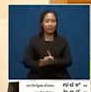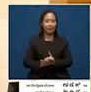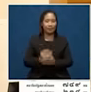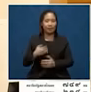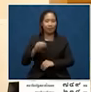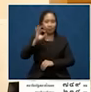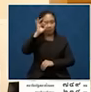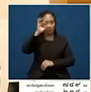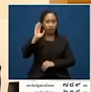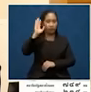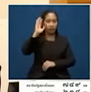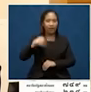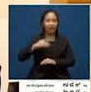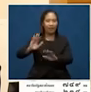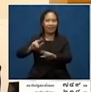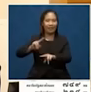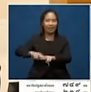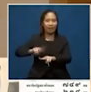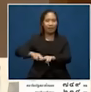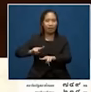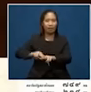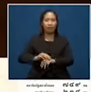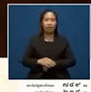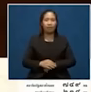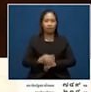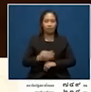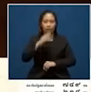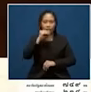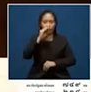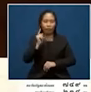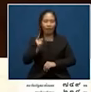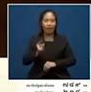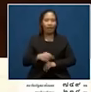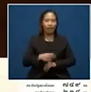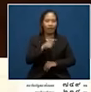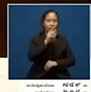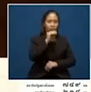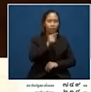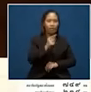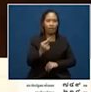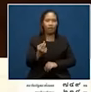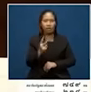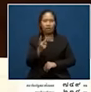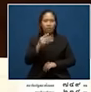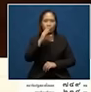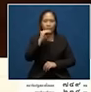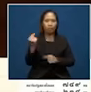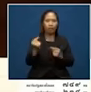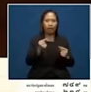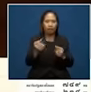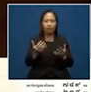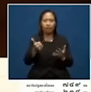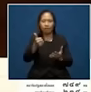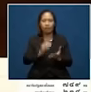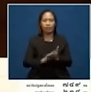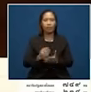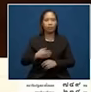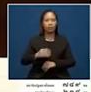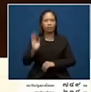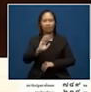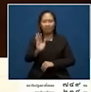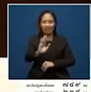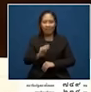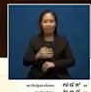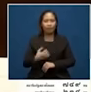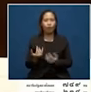และยังมีมาโอดครวญด้วยนะว่านี่ผมเพิ่งจะมานั่งเองนะทำท่าจะวุ่นวายไงนี่ผมเพิ่งจะมานั่งเอง